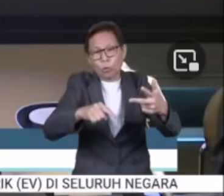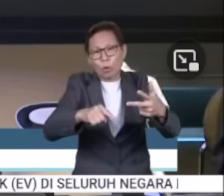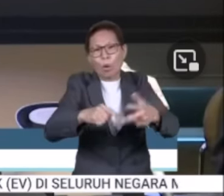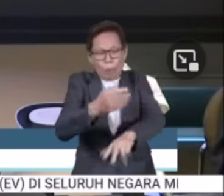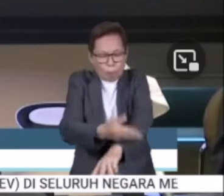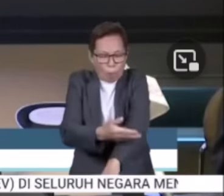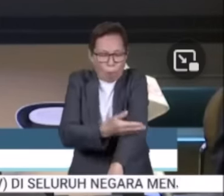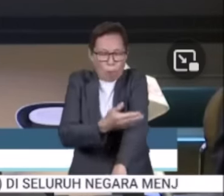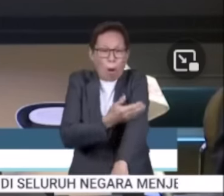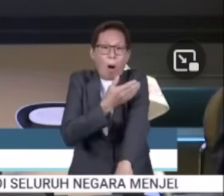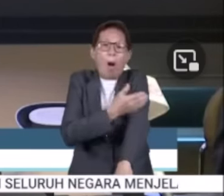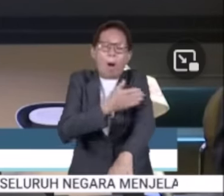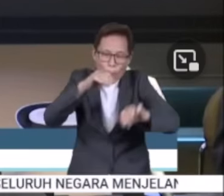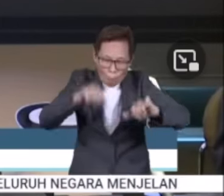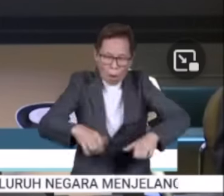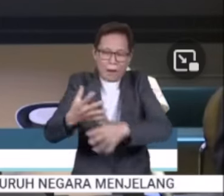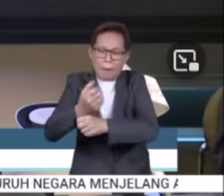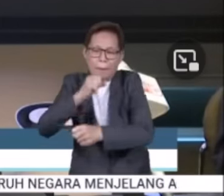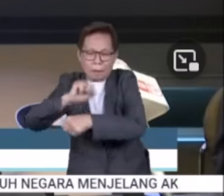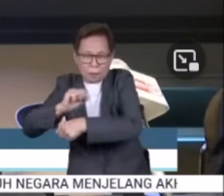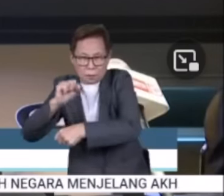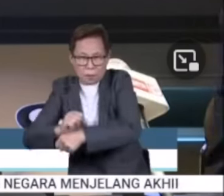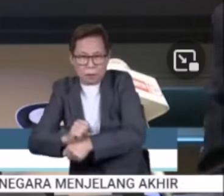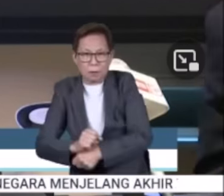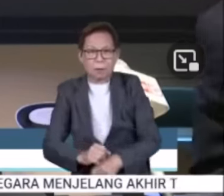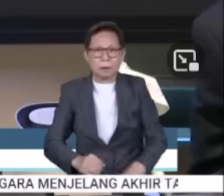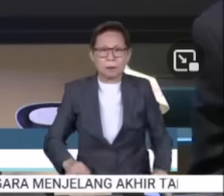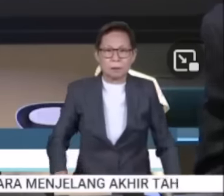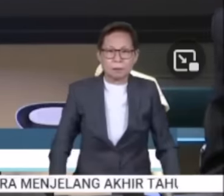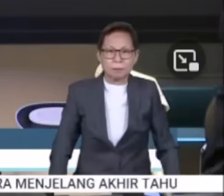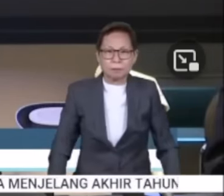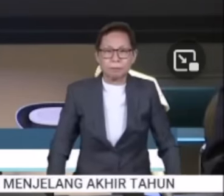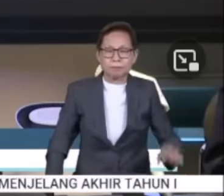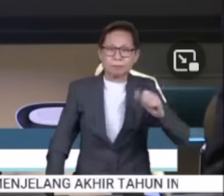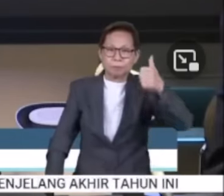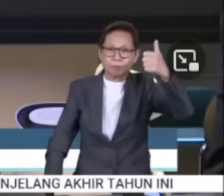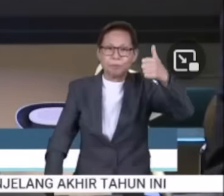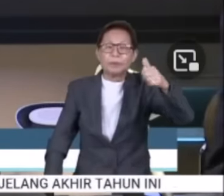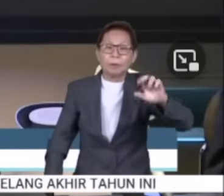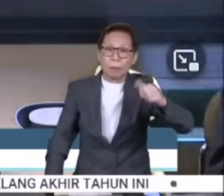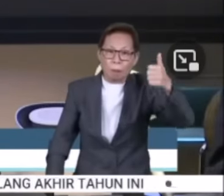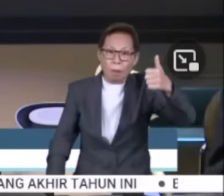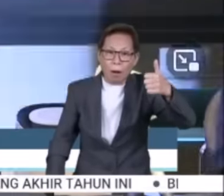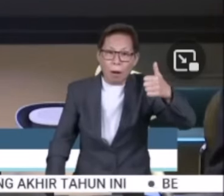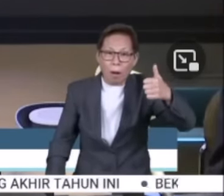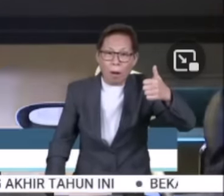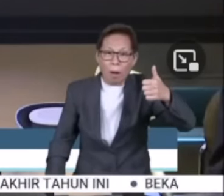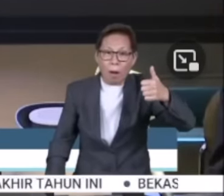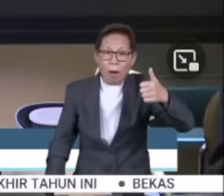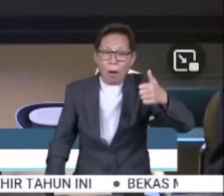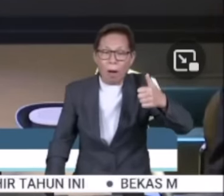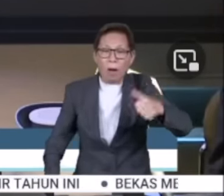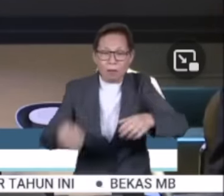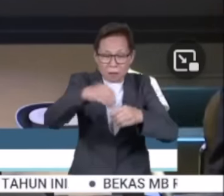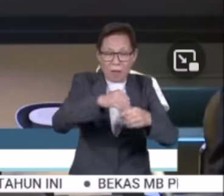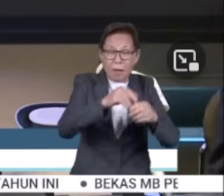meningkatkan kebolehpasaran. Pertama, knowledge dia, pengetahuan apa yang dia belajar dalam di